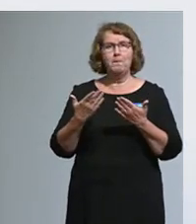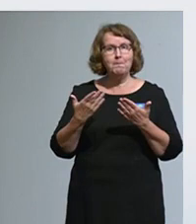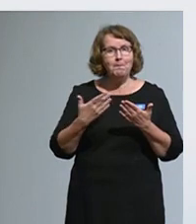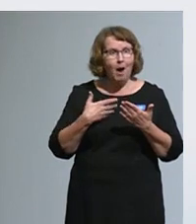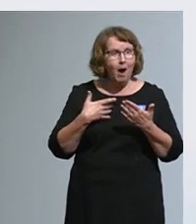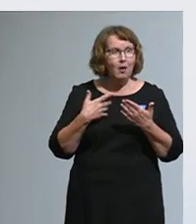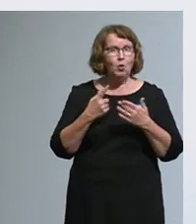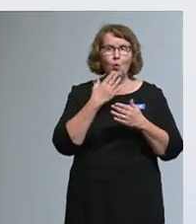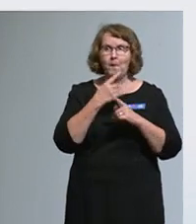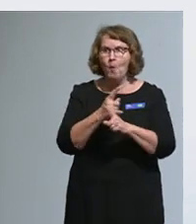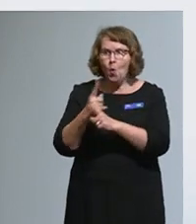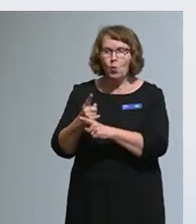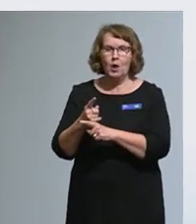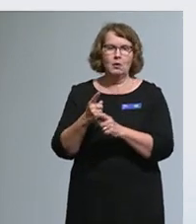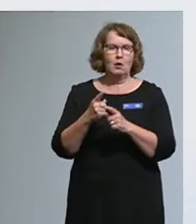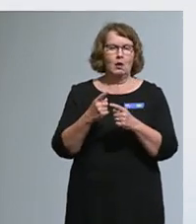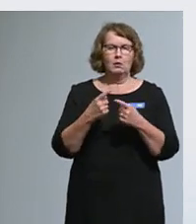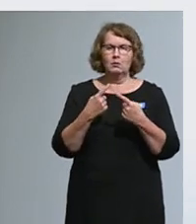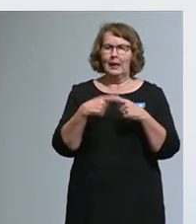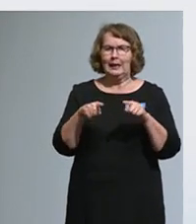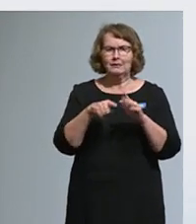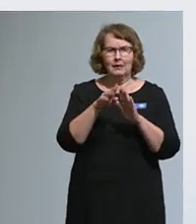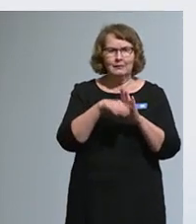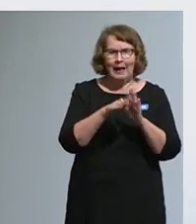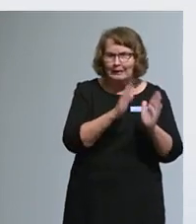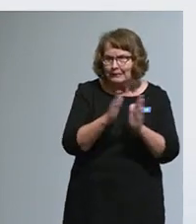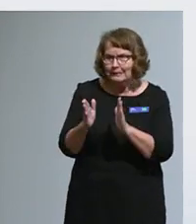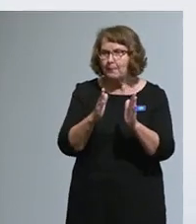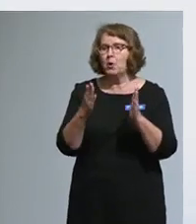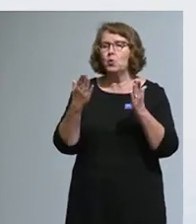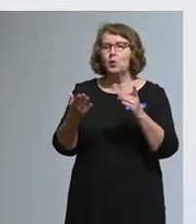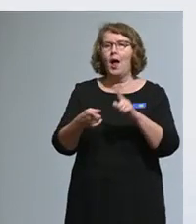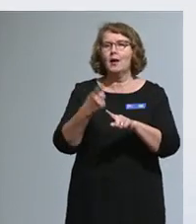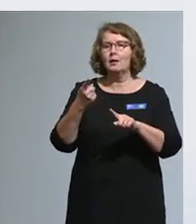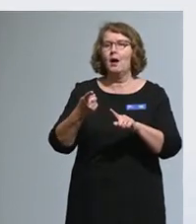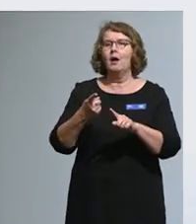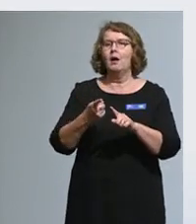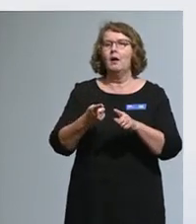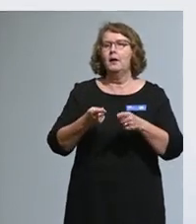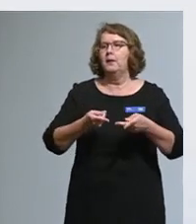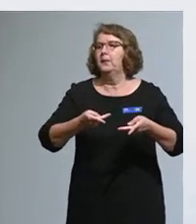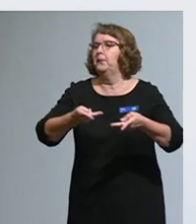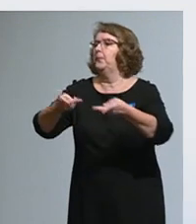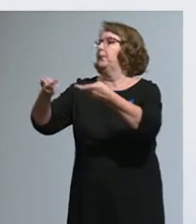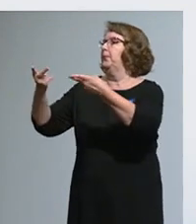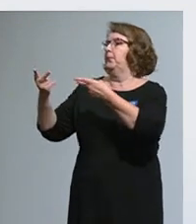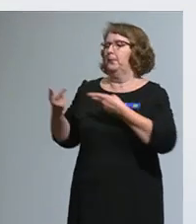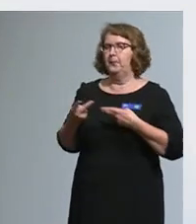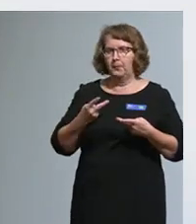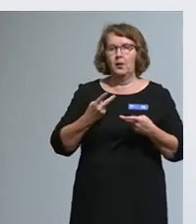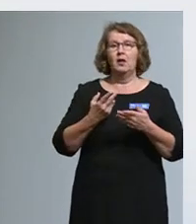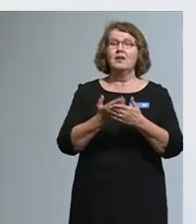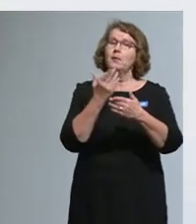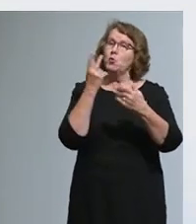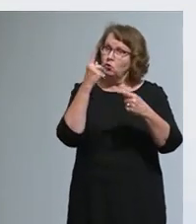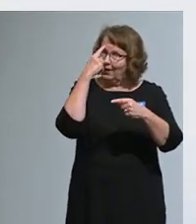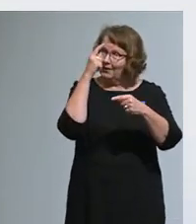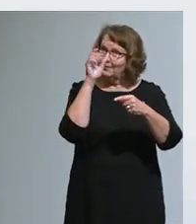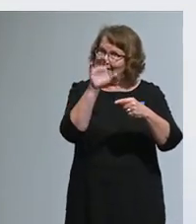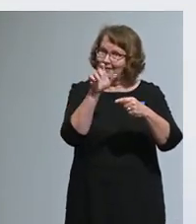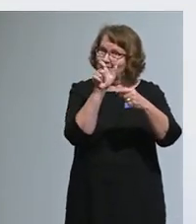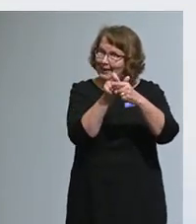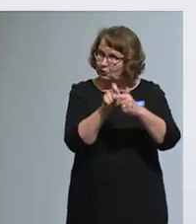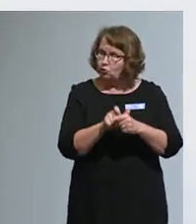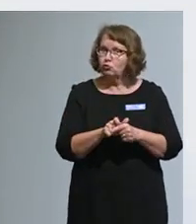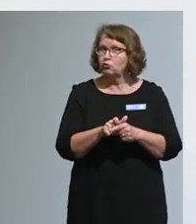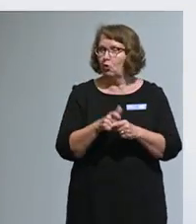eri järjestelmiä, joita nyt sitten ollaan yhdistämässä, ja sen takia myöskin tätä käsitteistöä on hyvä yhdistää. Meillä on tapahtunut